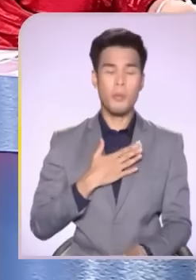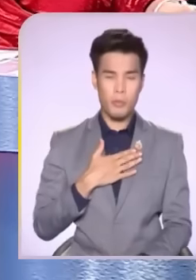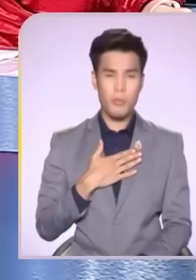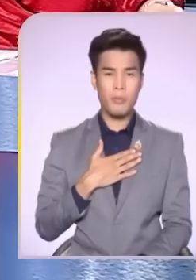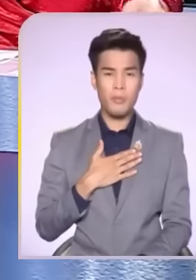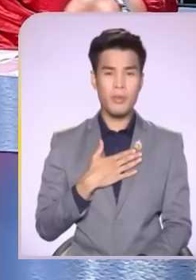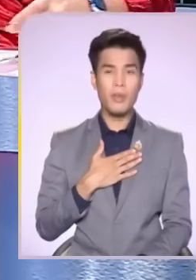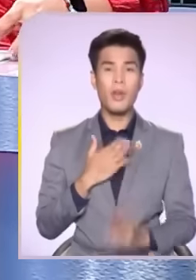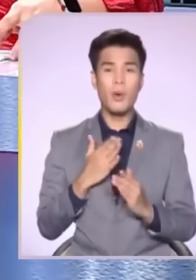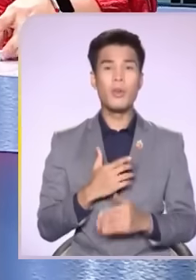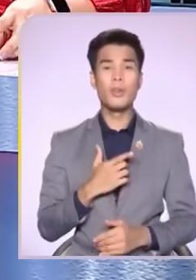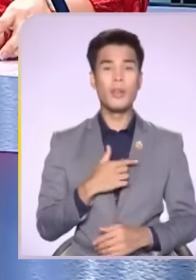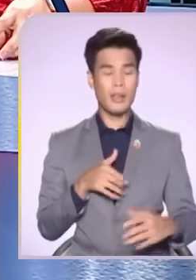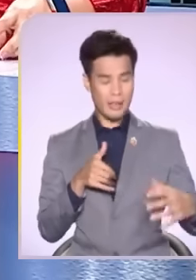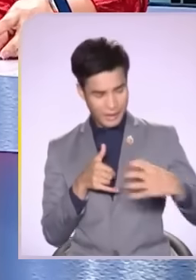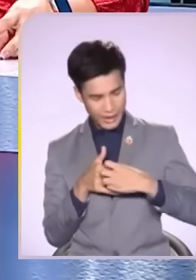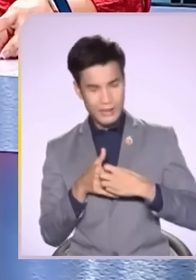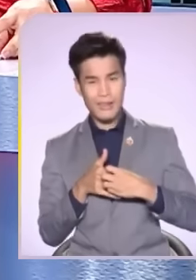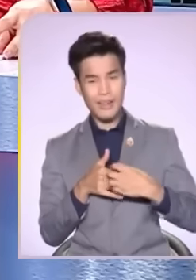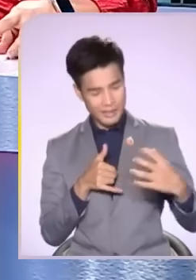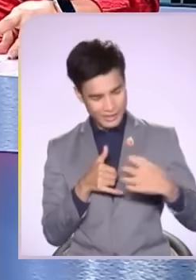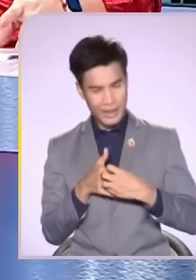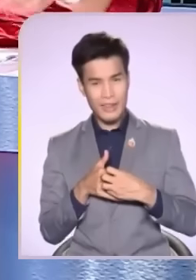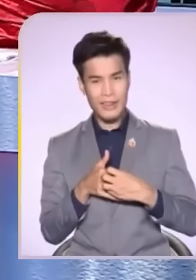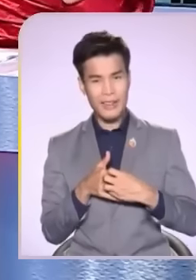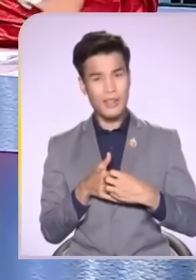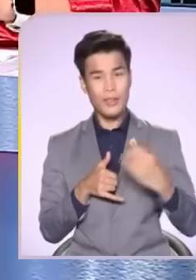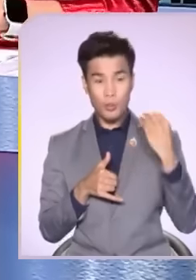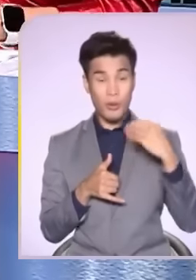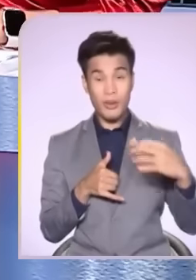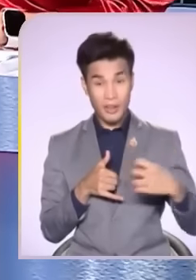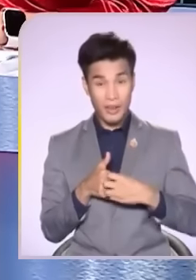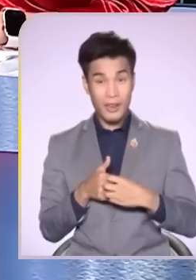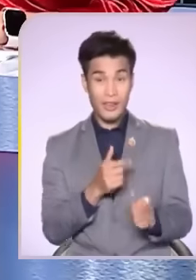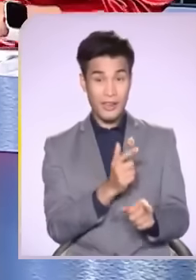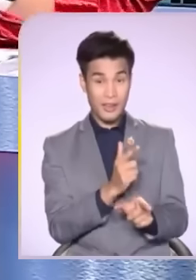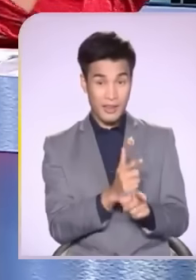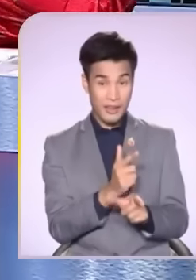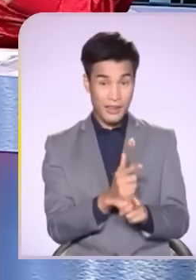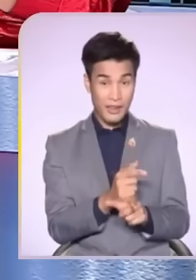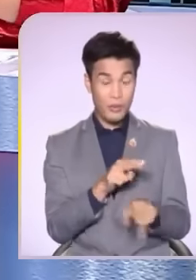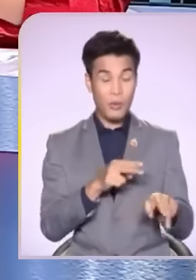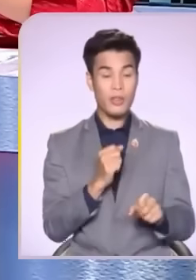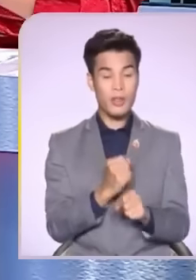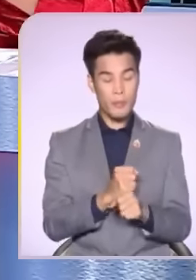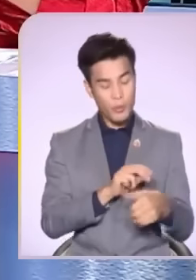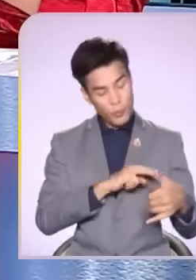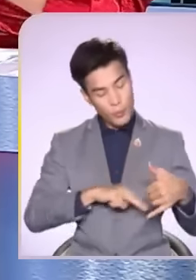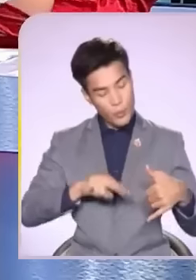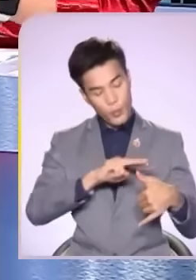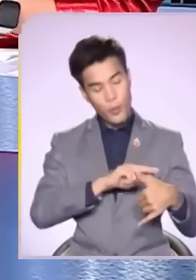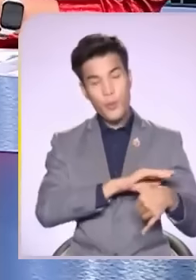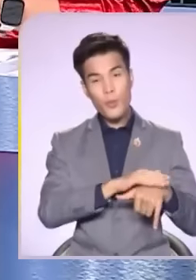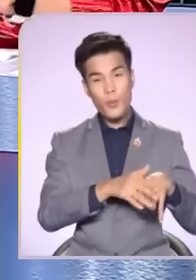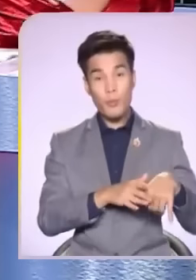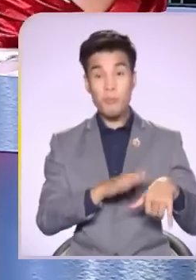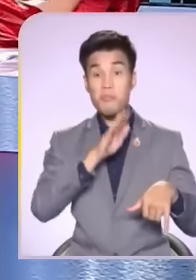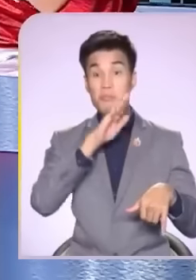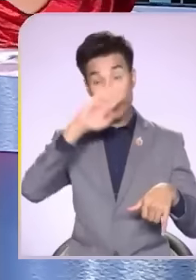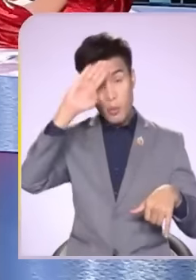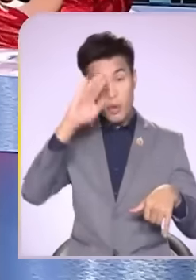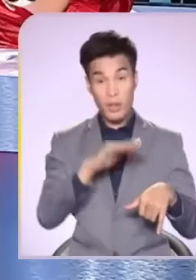งๆอ่ะผมเป็นคนถูกกระทำนะโดนน้องกัดทุกวันส่วนการดูแลเขาก็ดูแลเพราะว่าต้องทำความคุ้นเคยถ้าเด็กน้องไม่สบ